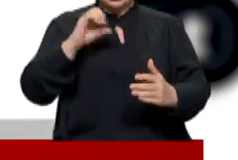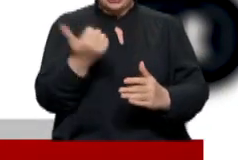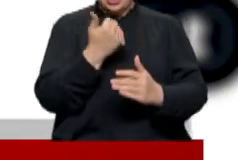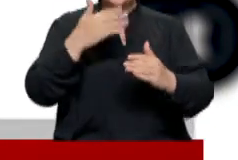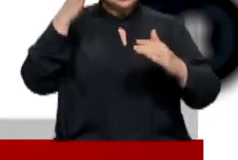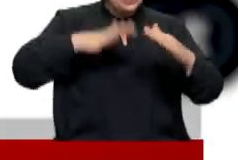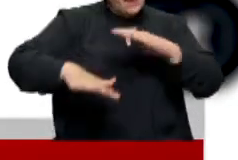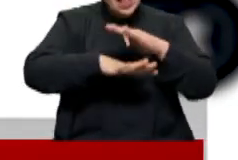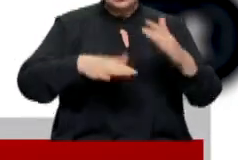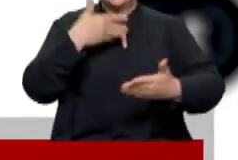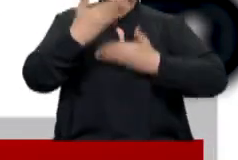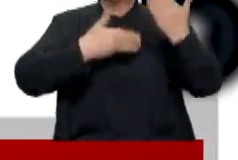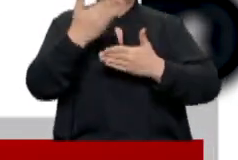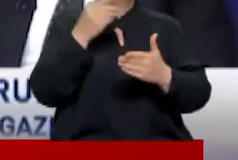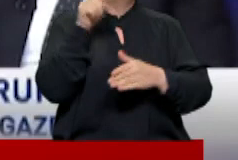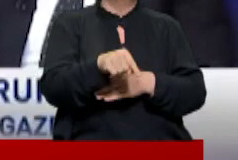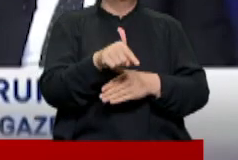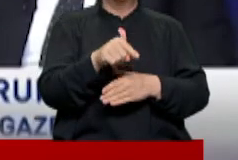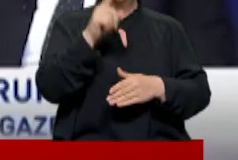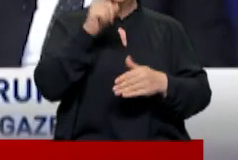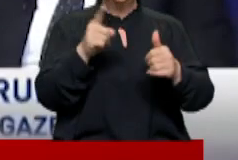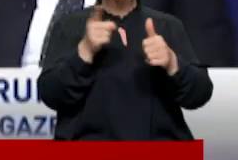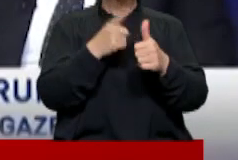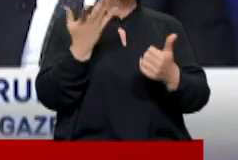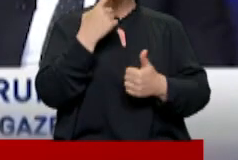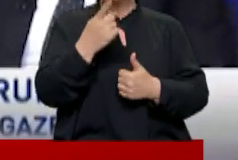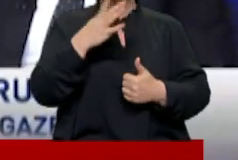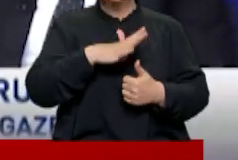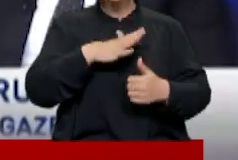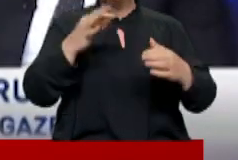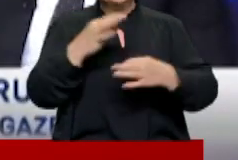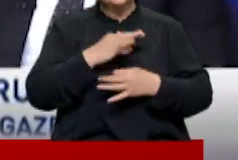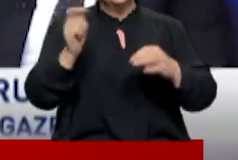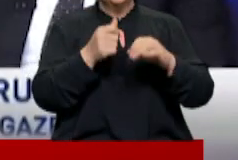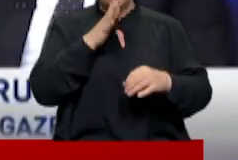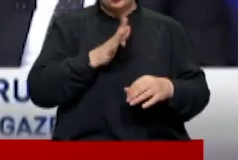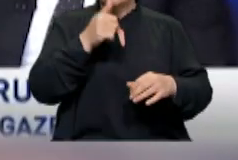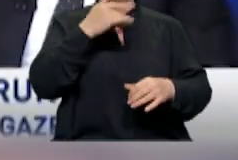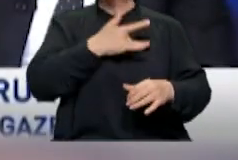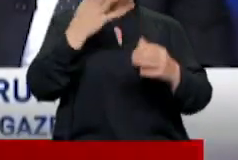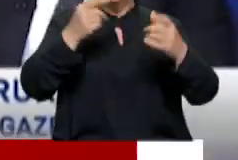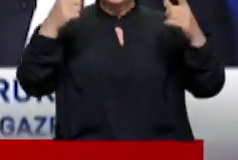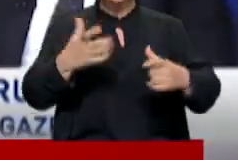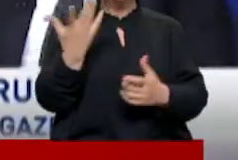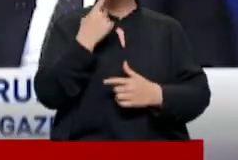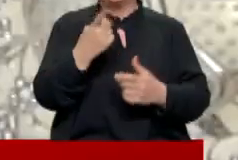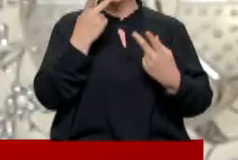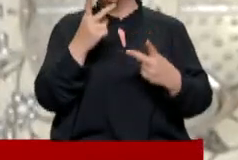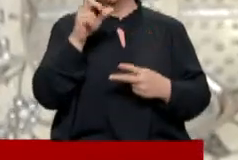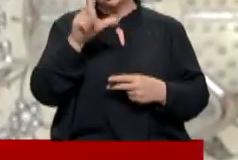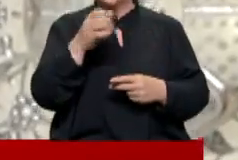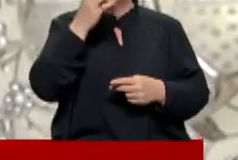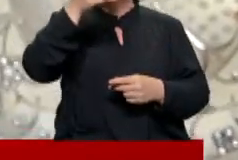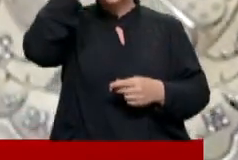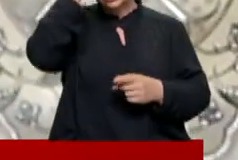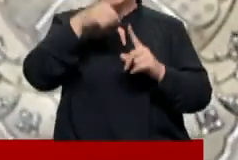değerler temelinde ifade etmekten ibarettir. İlk maddede ne demek istediğini Sayın Davutoğlu ve Sayın Babacan'ın olduğu ortamda ne demek olduğunu açıklar.